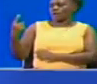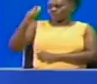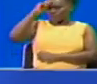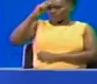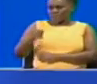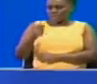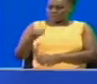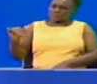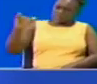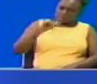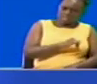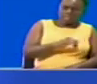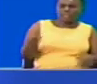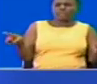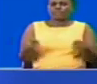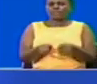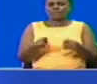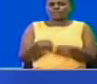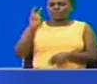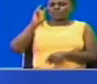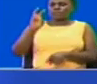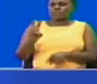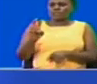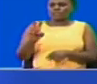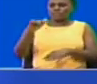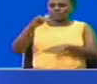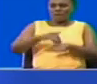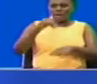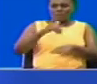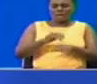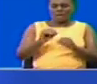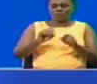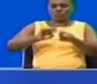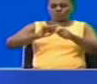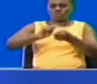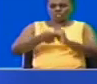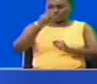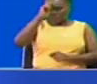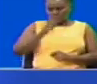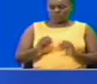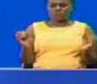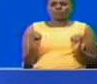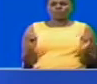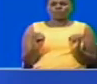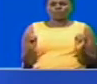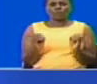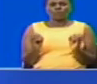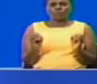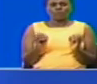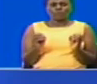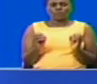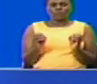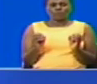na uamuzi huo huo. We do not see any basis for interfering with the sentence. In the result, the appellant's